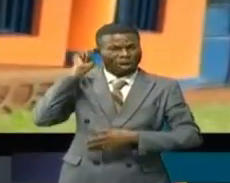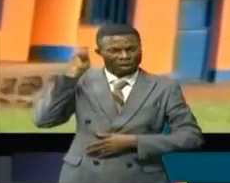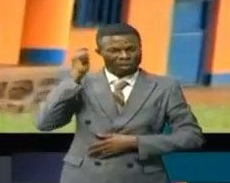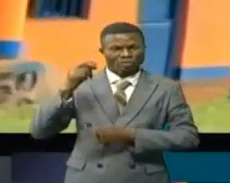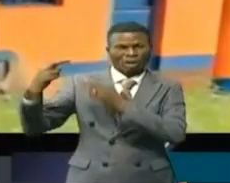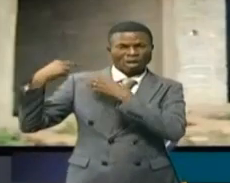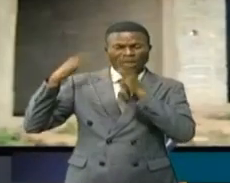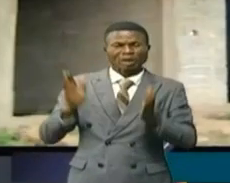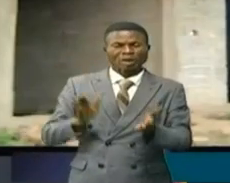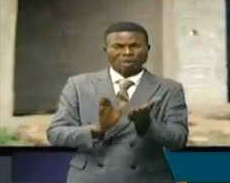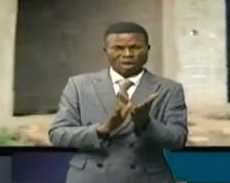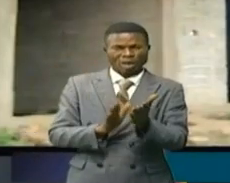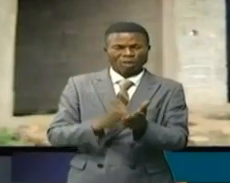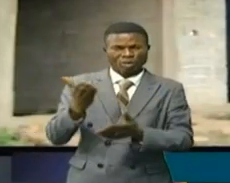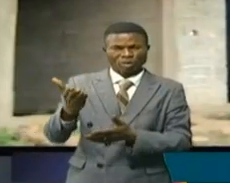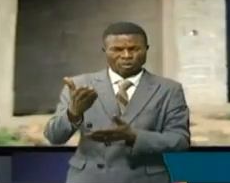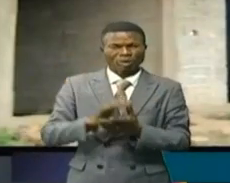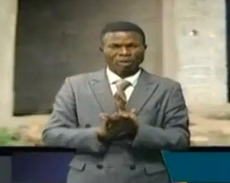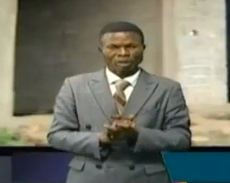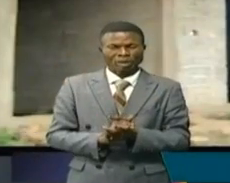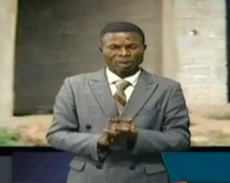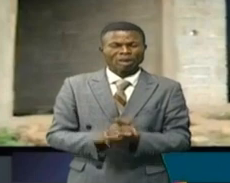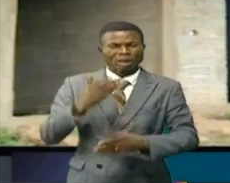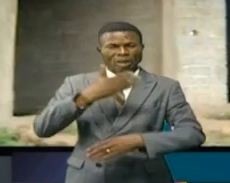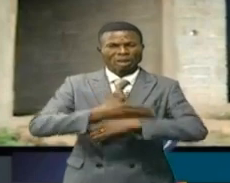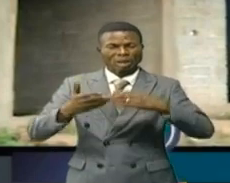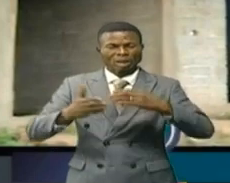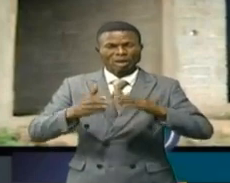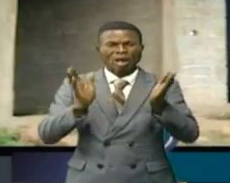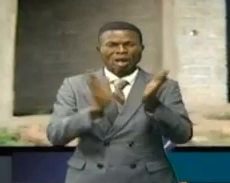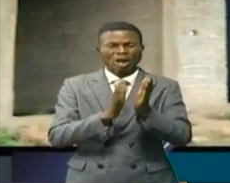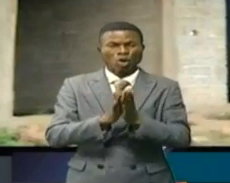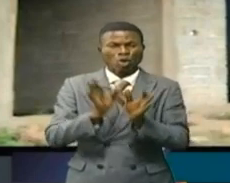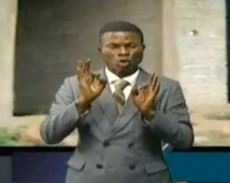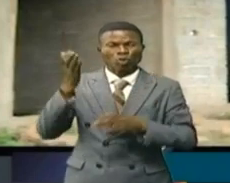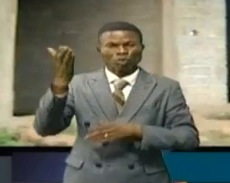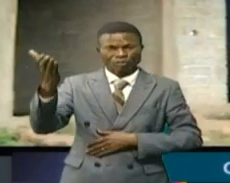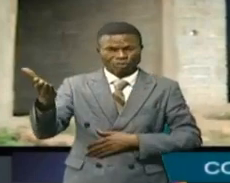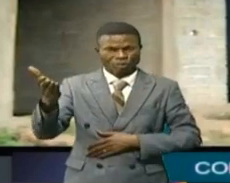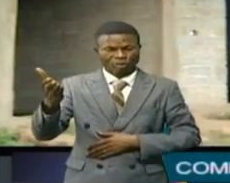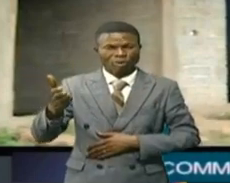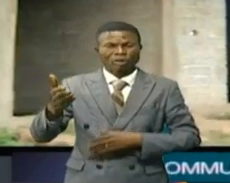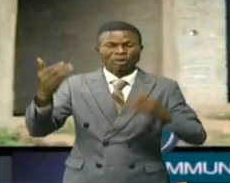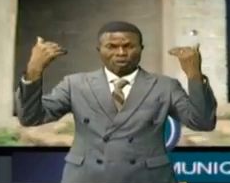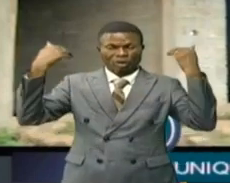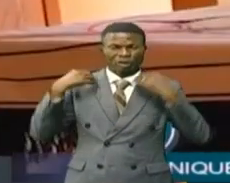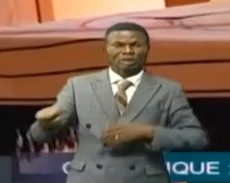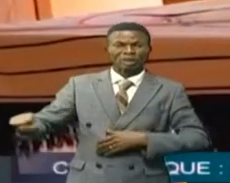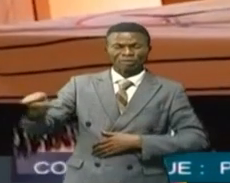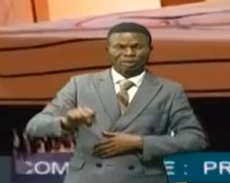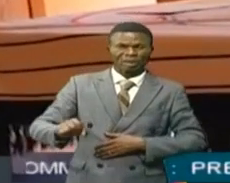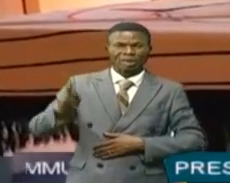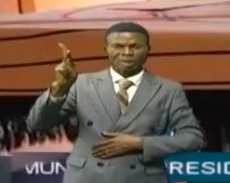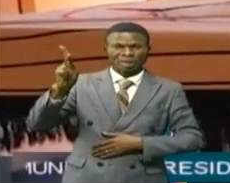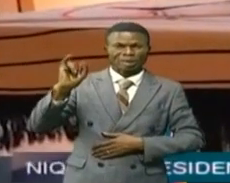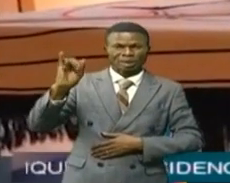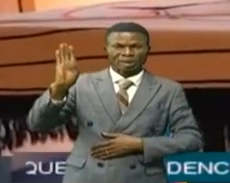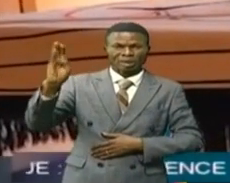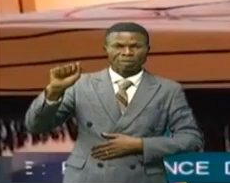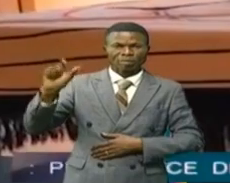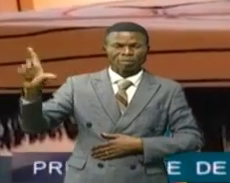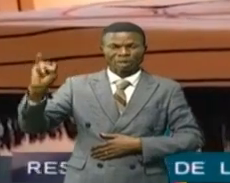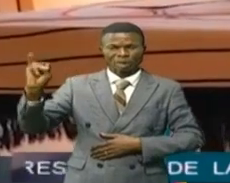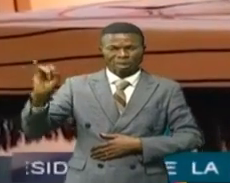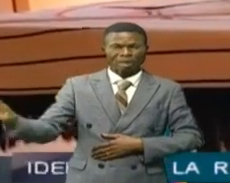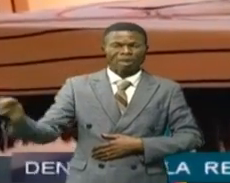responsables de dites écoles. Il convient de noter qu'hormis la construction et la modernisation de ces nouvelles écoles, les chefs du secteur Kibali s'engagent à doter certaines